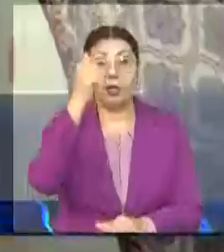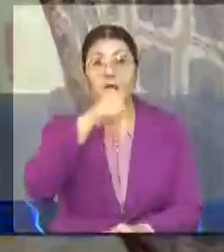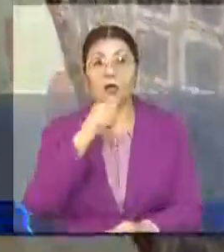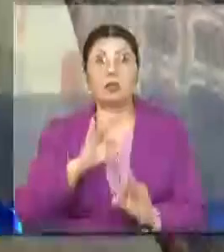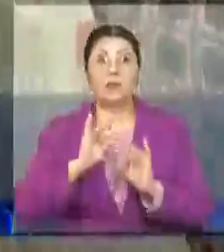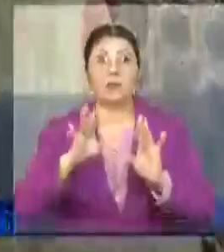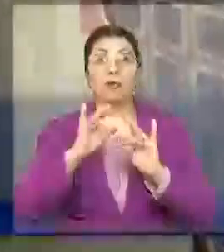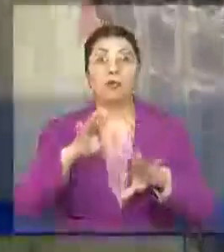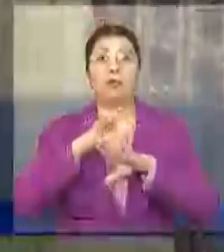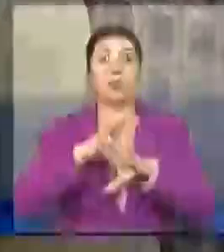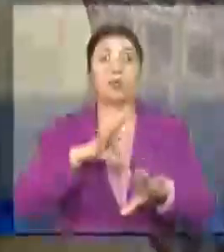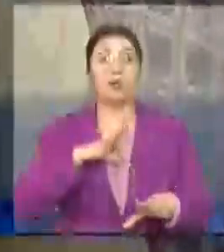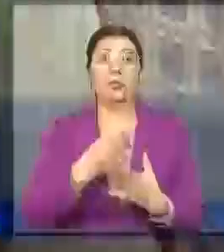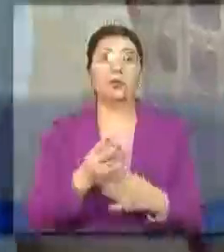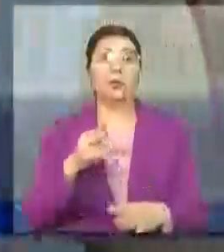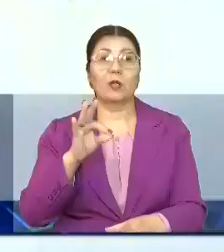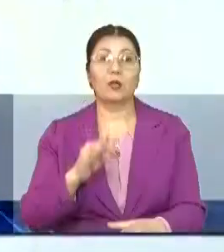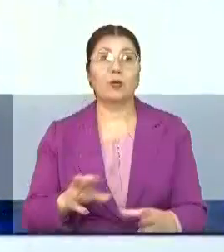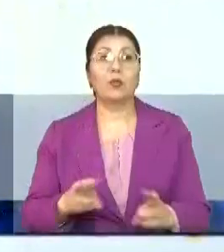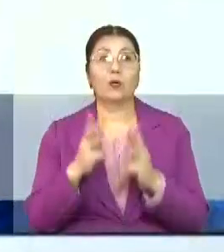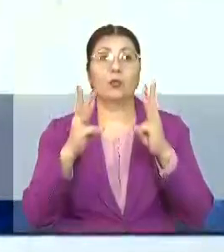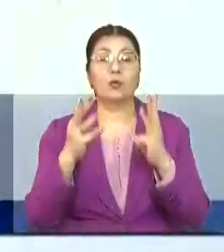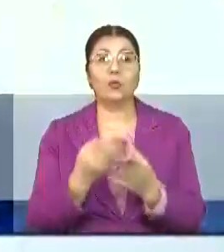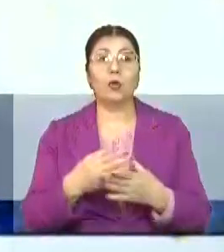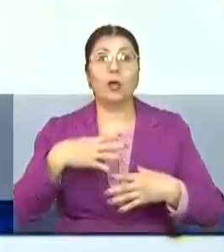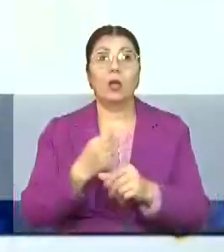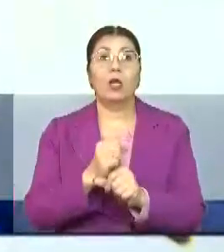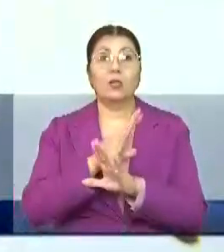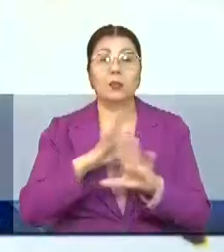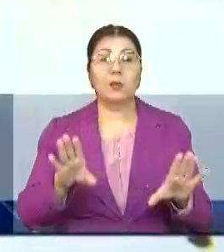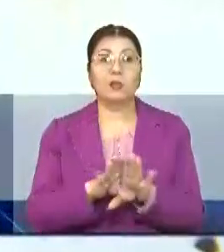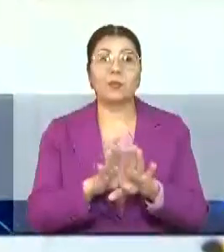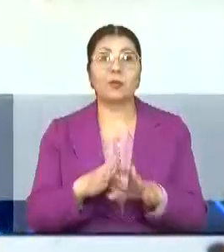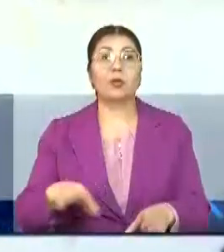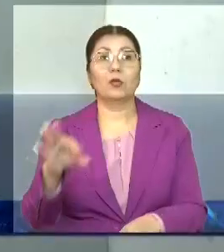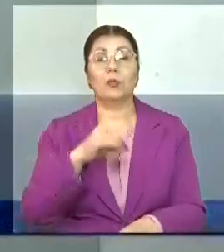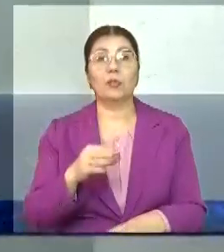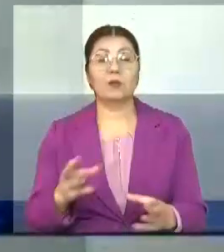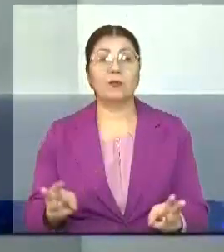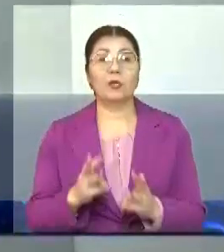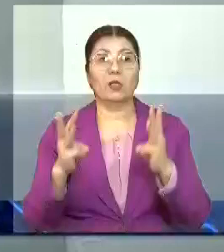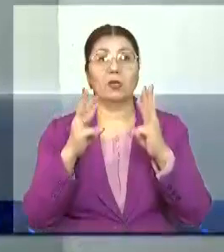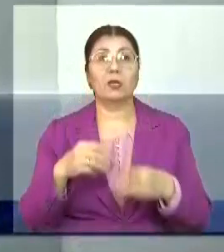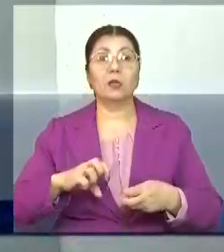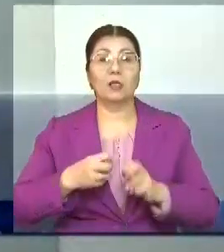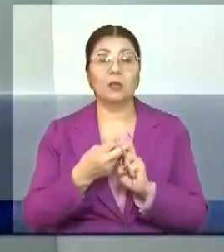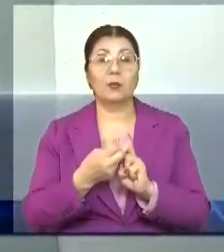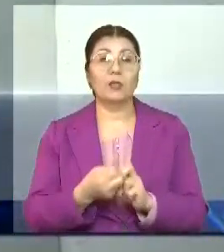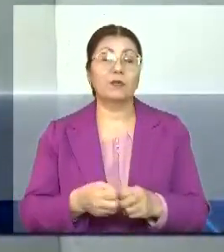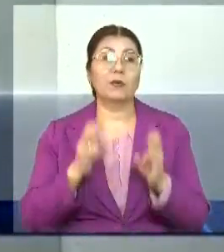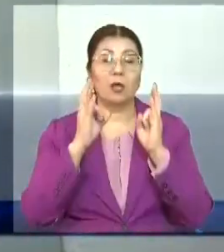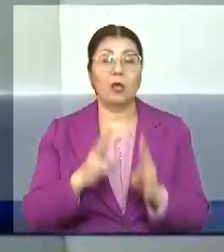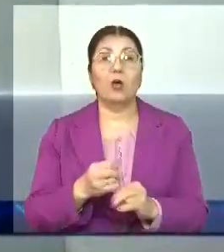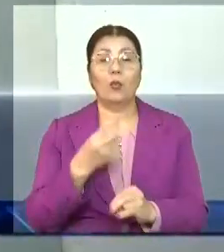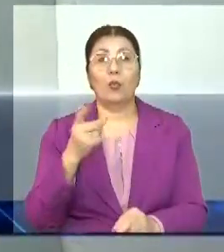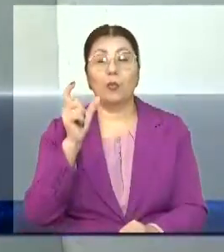түсіндірме жұмыстарын жүргізеді. Десе де, өрт оқиғалары азаяр емес. Мәселен, биыл өңірде тілсіз жаудың салдары қайғылы оқиғаға ұласып,